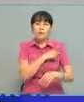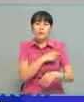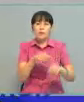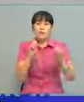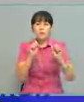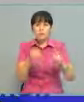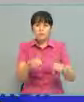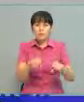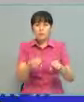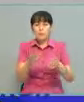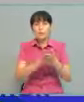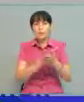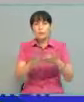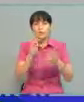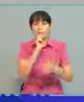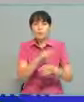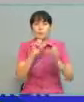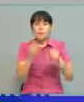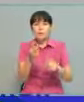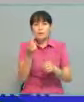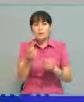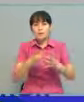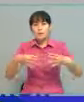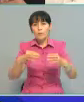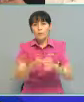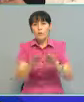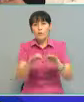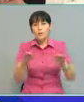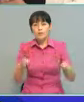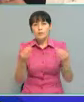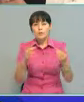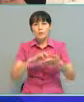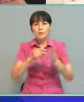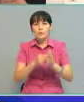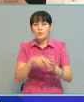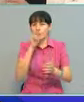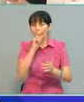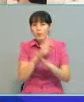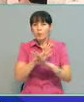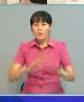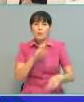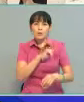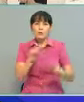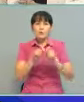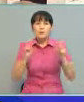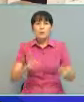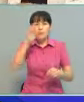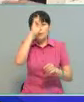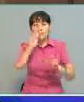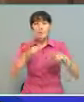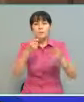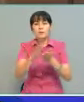оқуларына болады. Ал аз қамтылған және көпбалалы отбасыларының мүшелері бұл жобаны оқымай-ақ кәсіп ашу үшін мемлекеттен